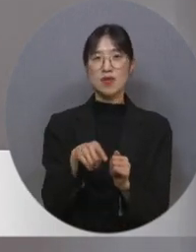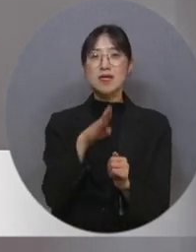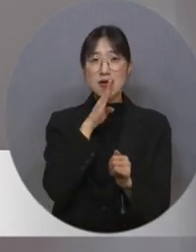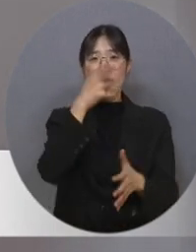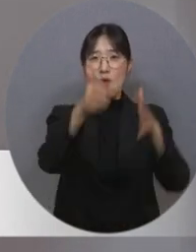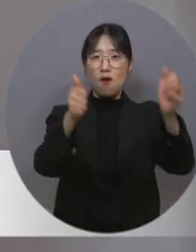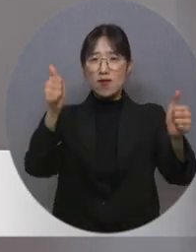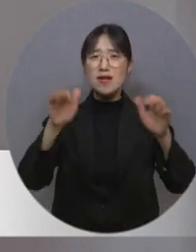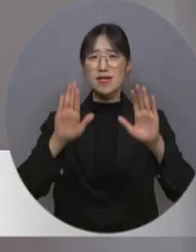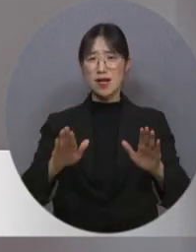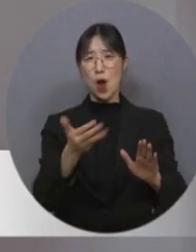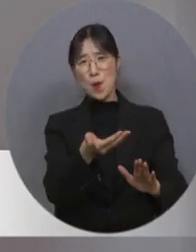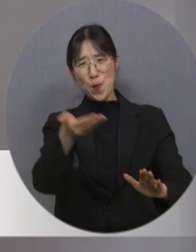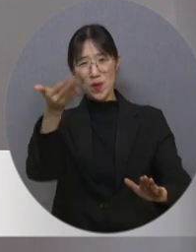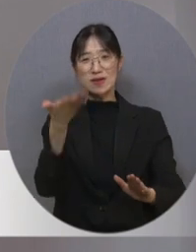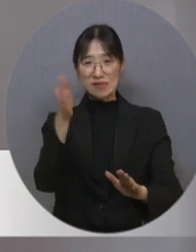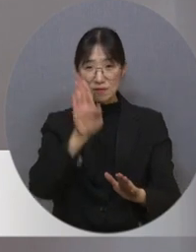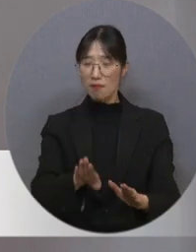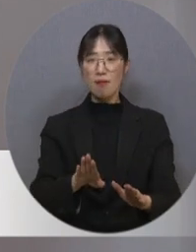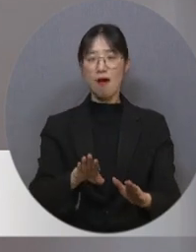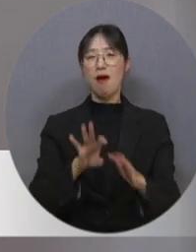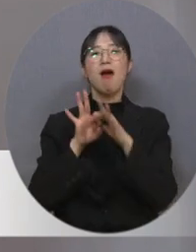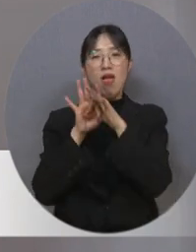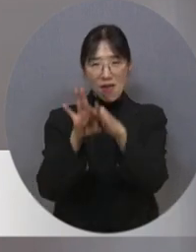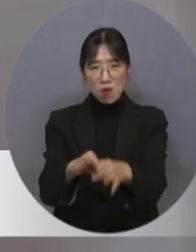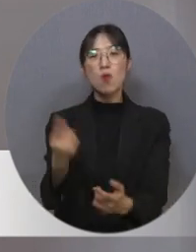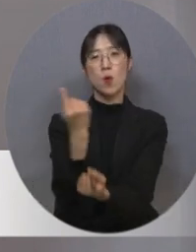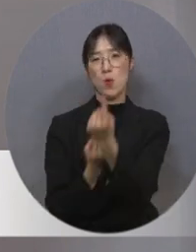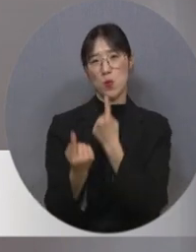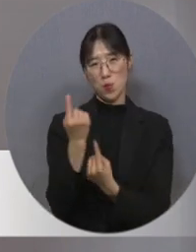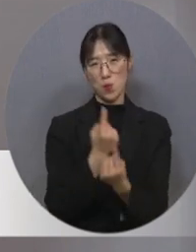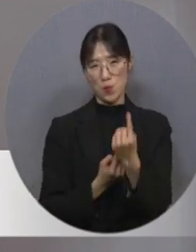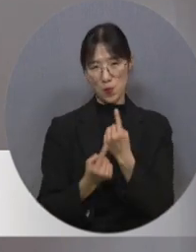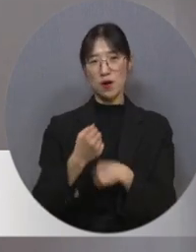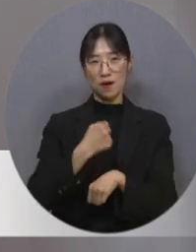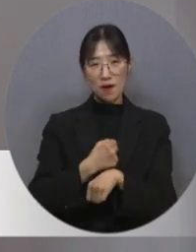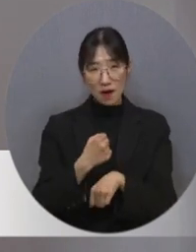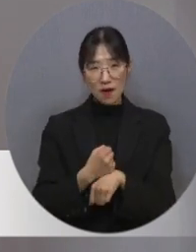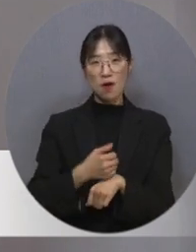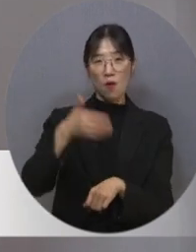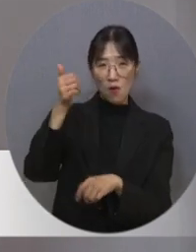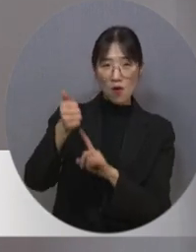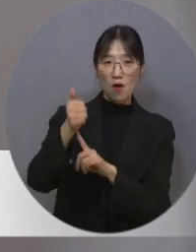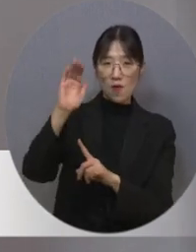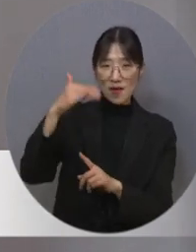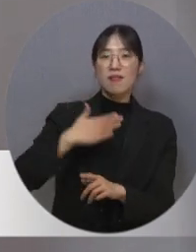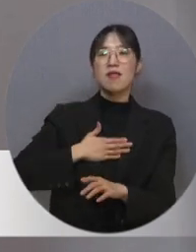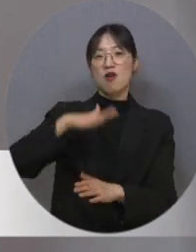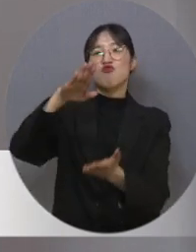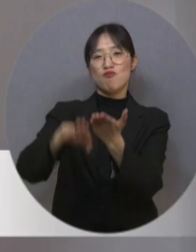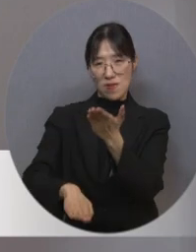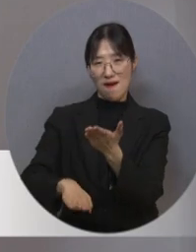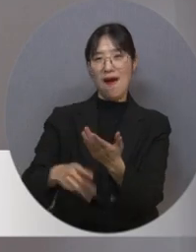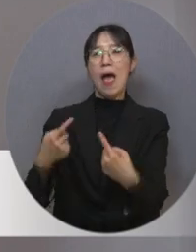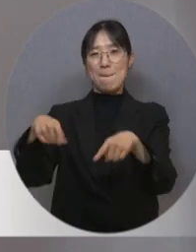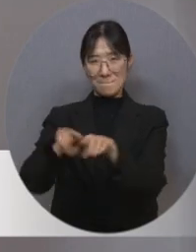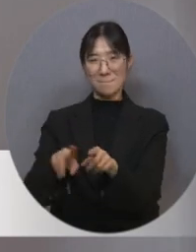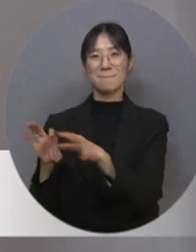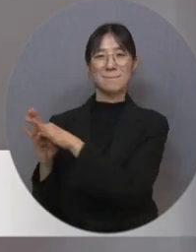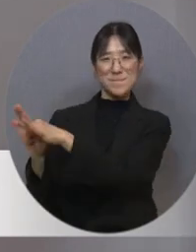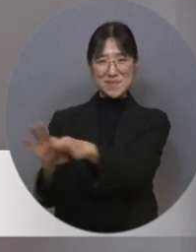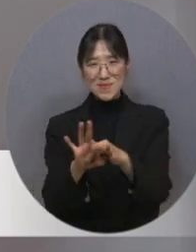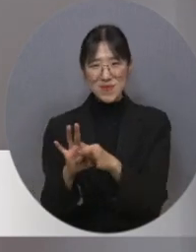분들도 많은데 원장님이 돼서도 계속 오시고 또 원장님이 되셔서 자기의 후배들도 계속